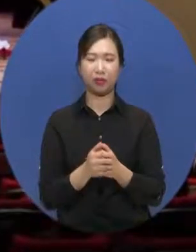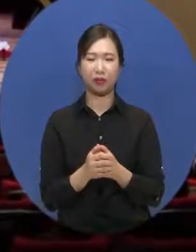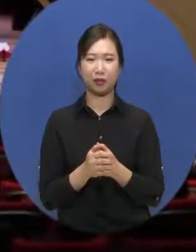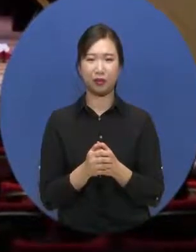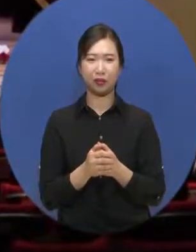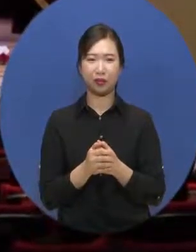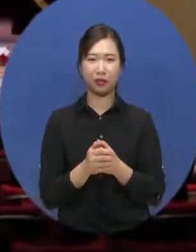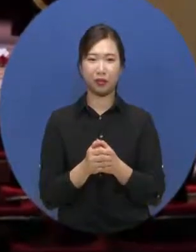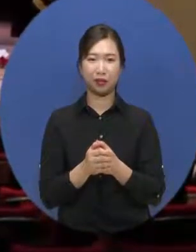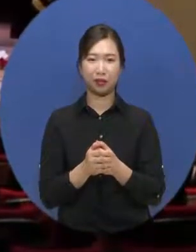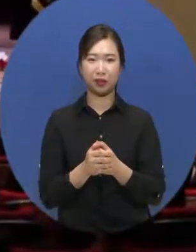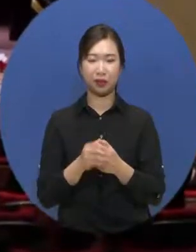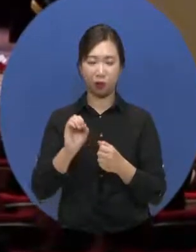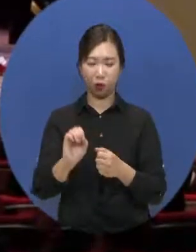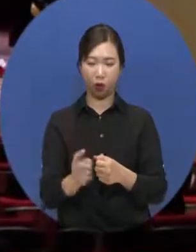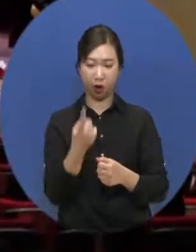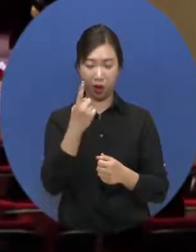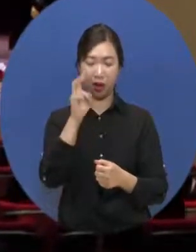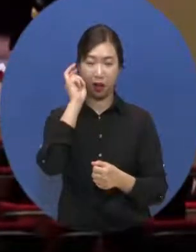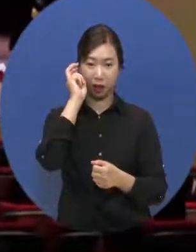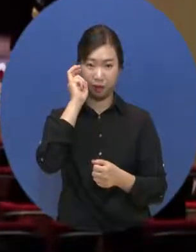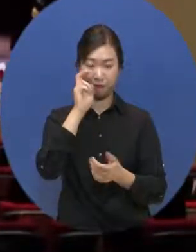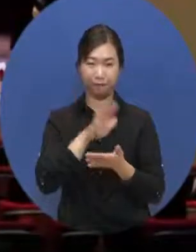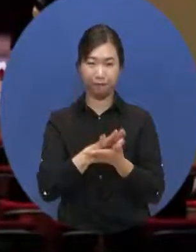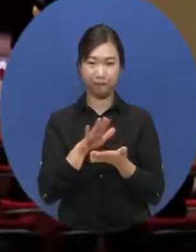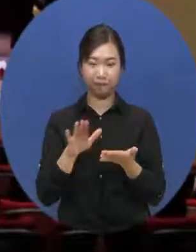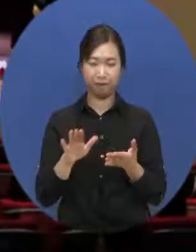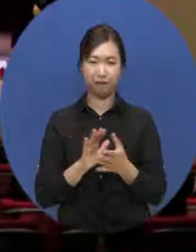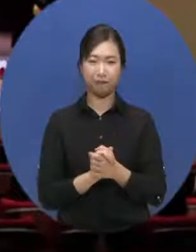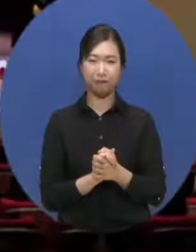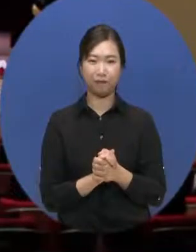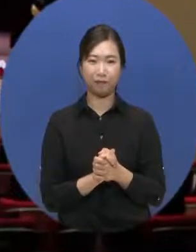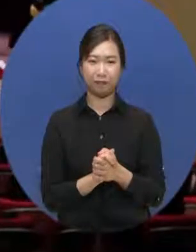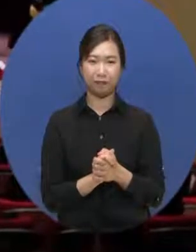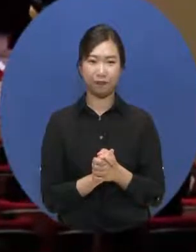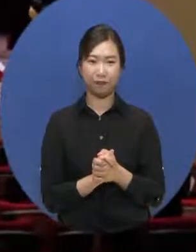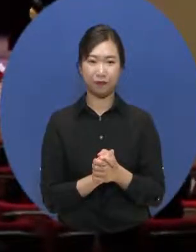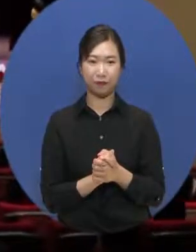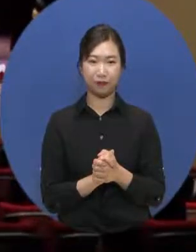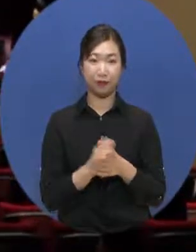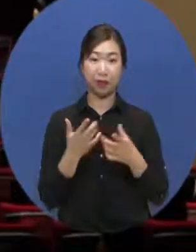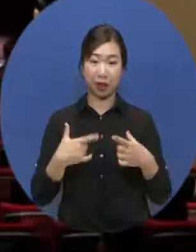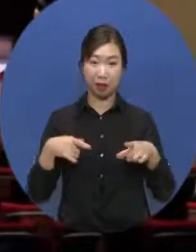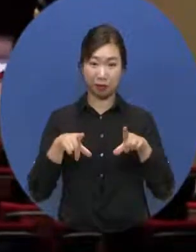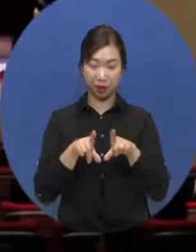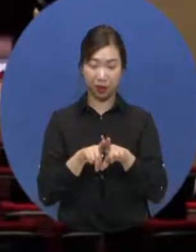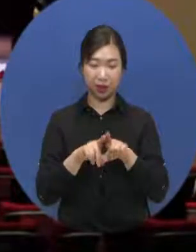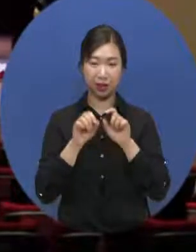사명감이 그 원동력이 였을 겁니다. 함께 해주신